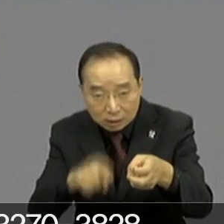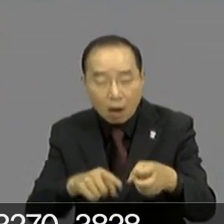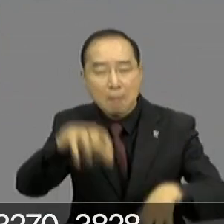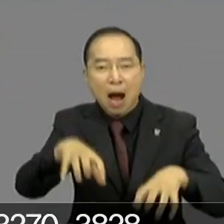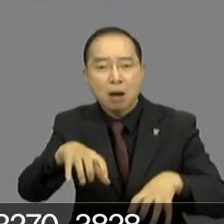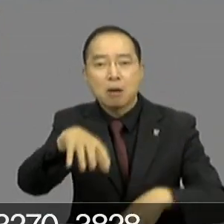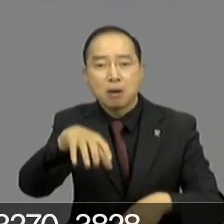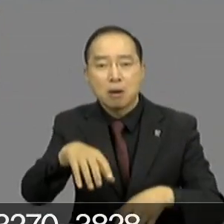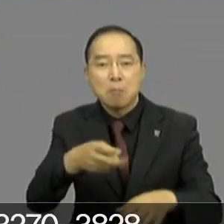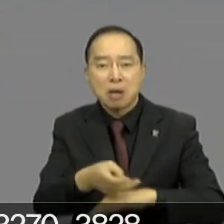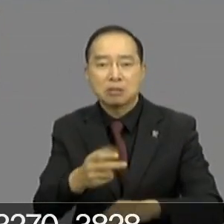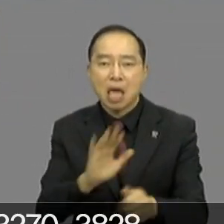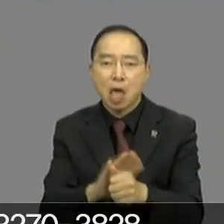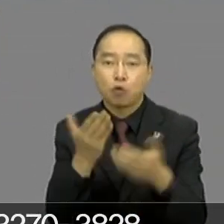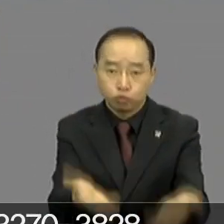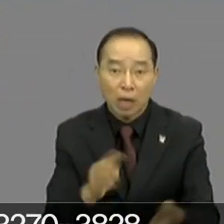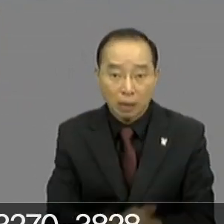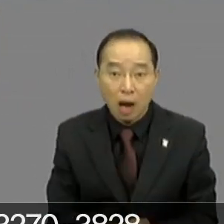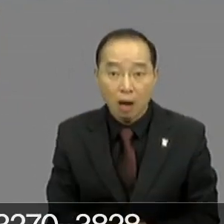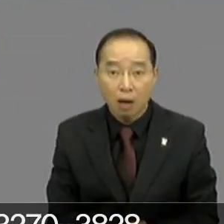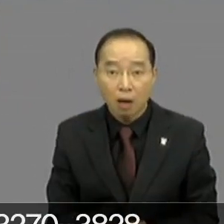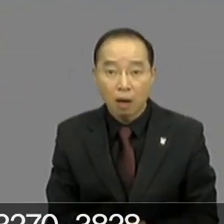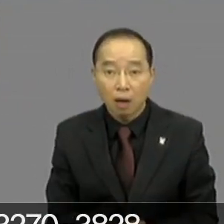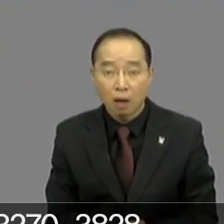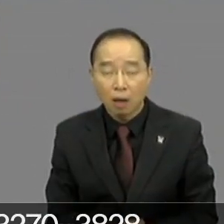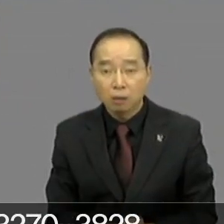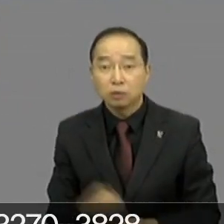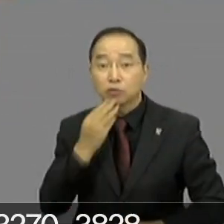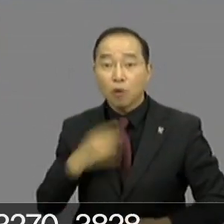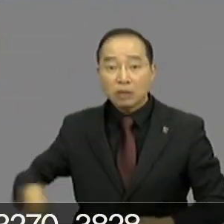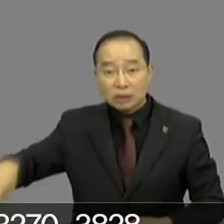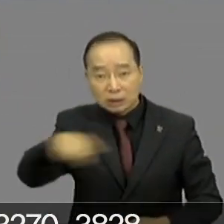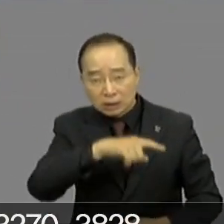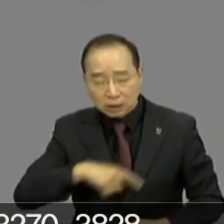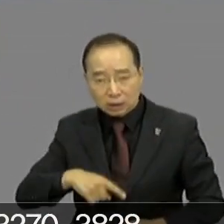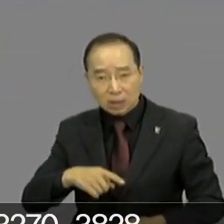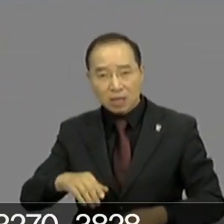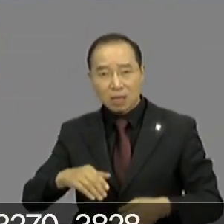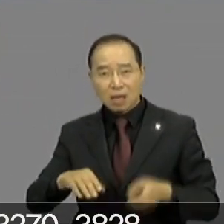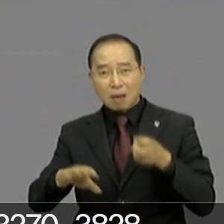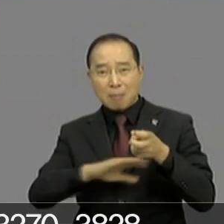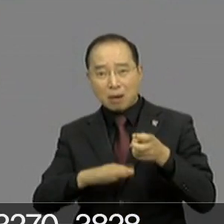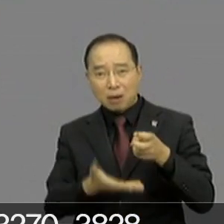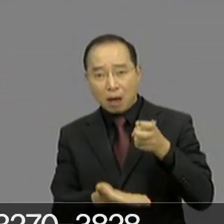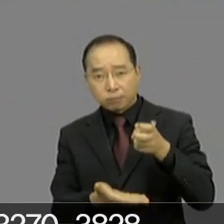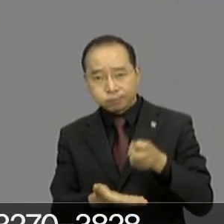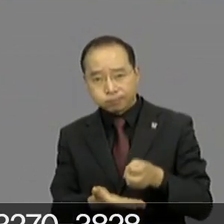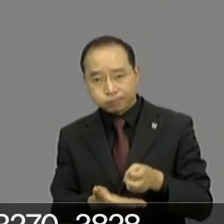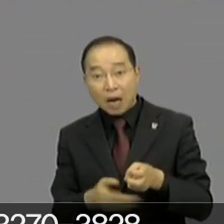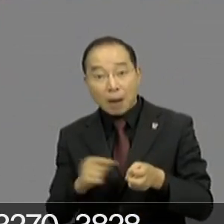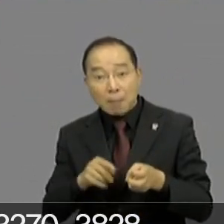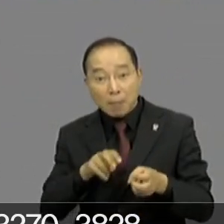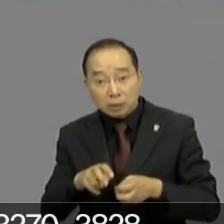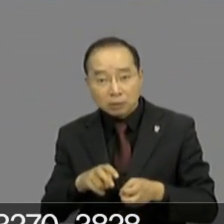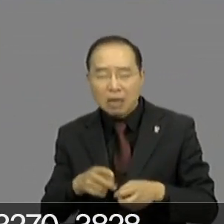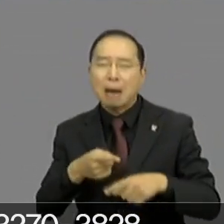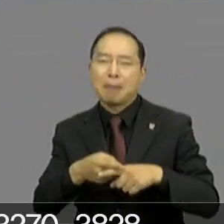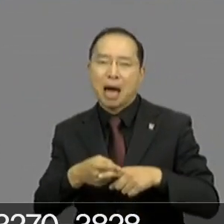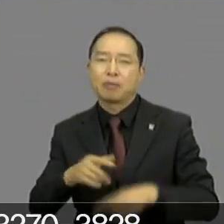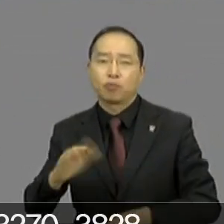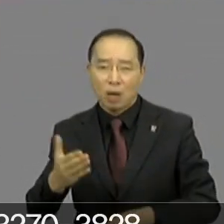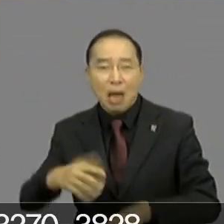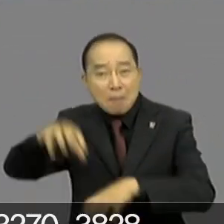서울 이씨의 버스가 되게 반반 안되고 있는데 마을버스는 거의 적용이 안되고 있거든요 근데 저는